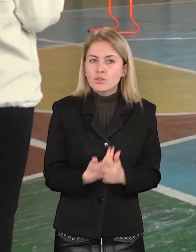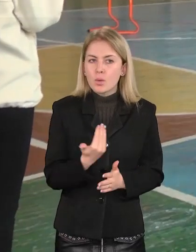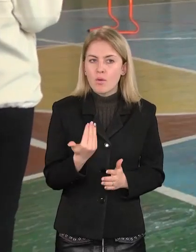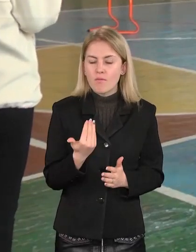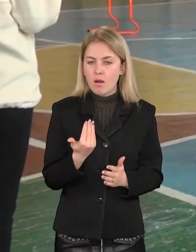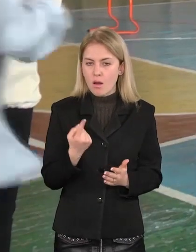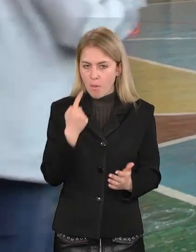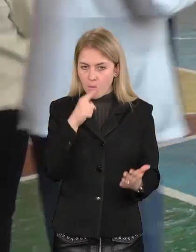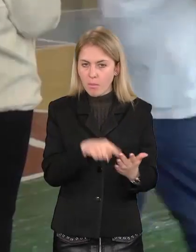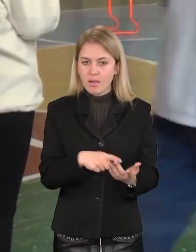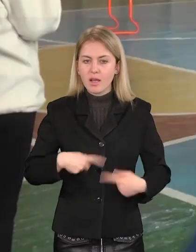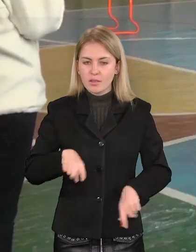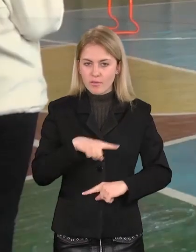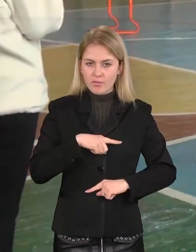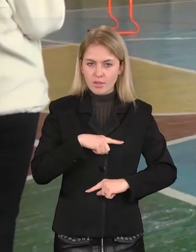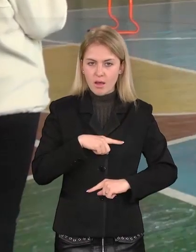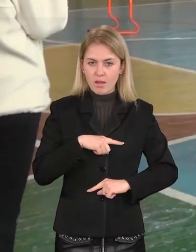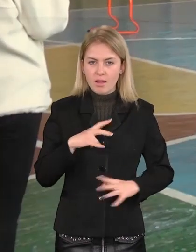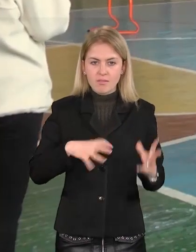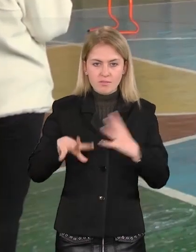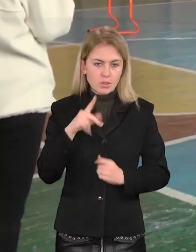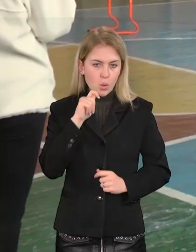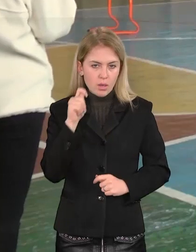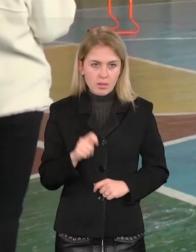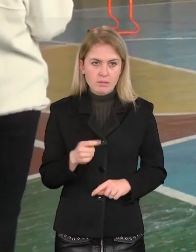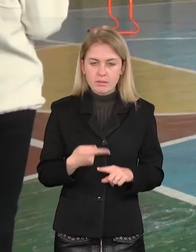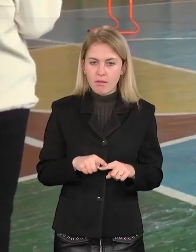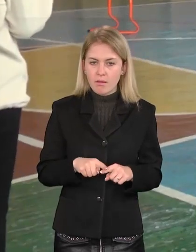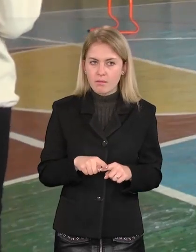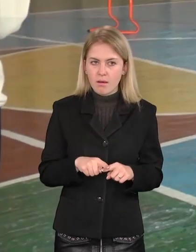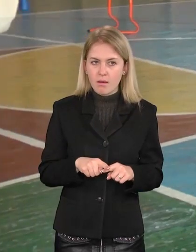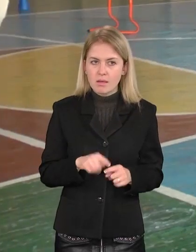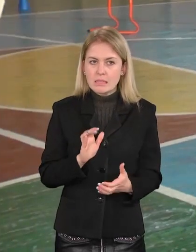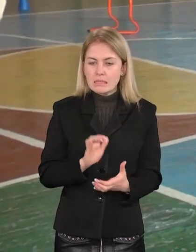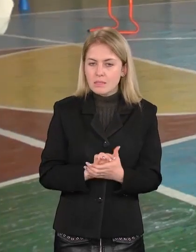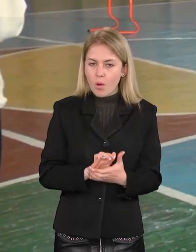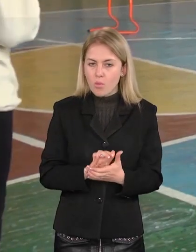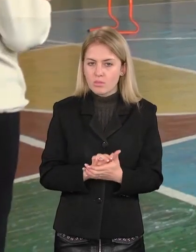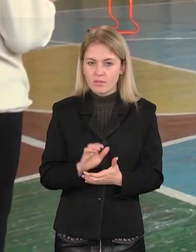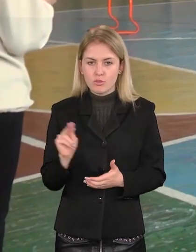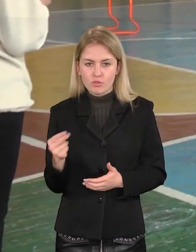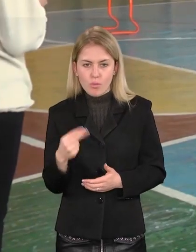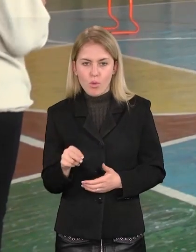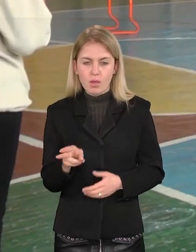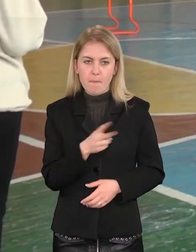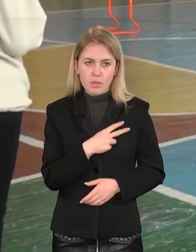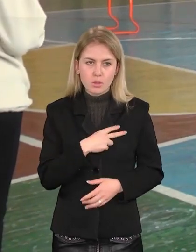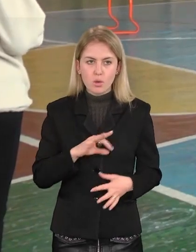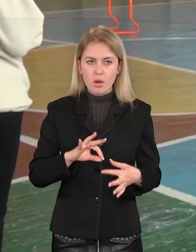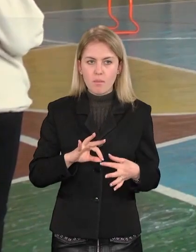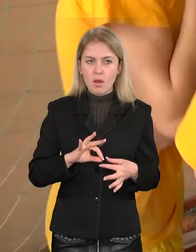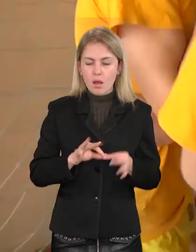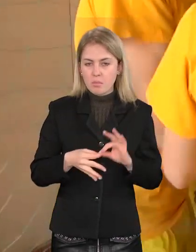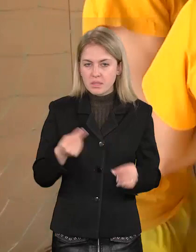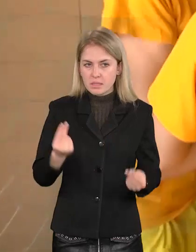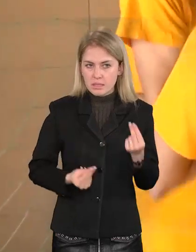попадание в финал на всеукраинский – это знакомство с чемпионами, призерами Олимпийских